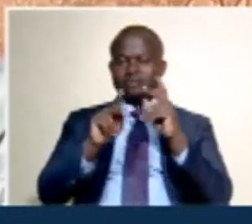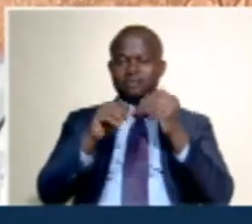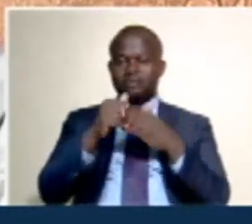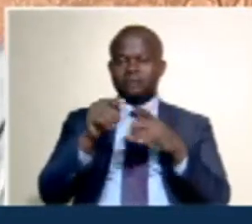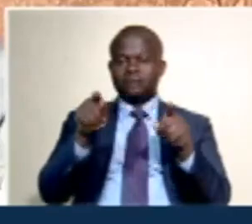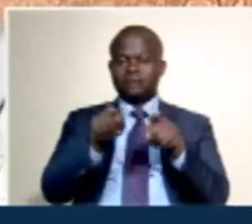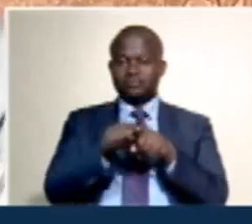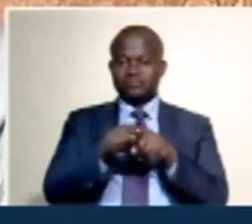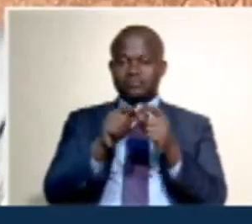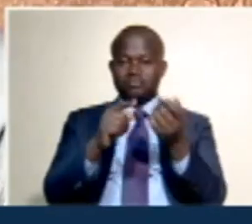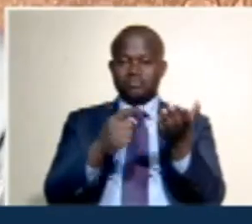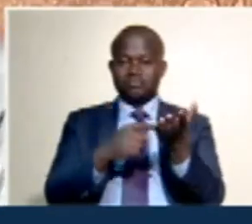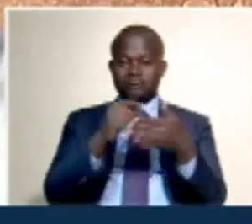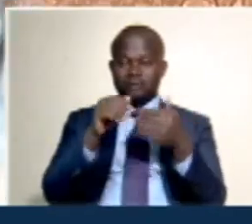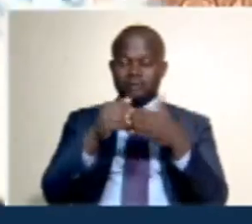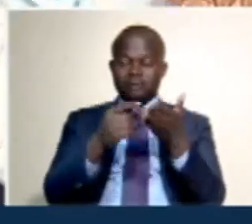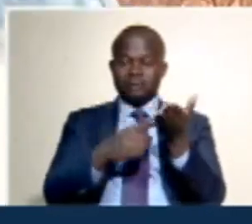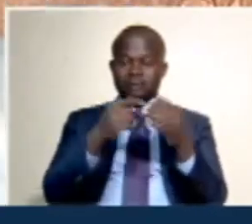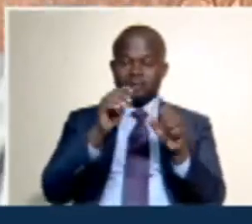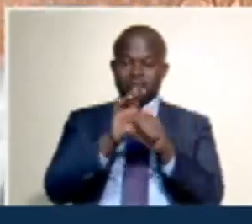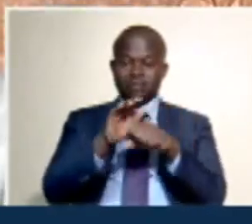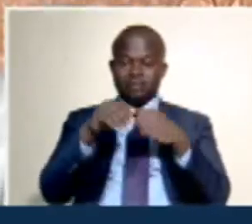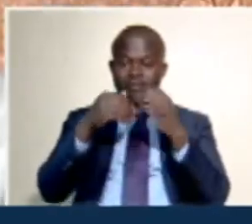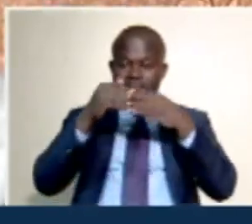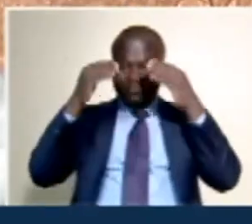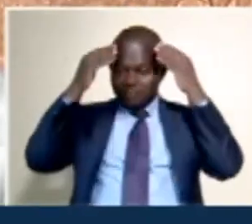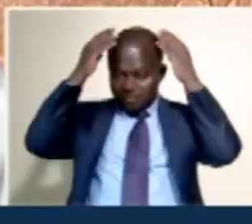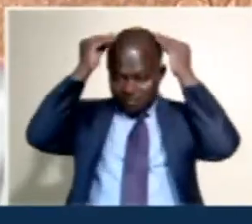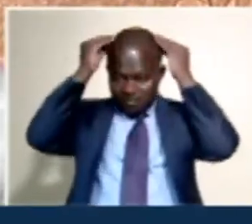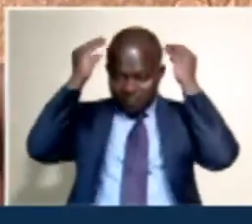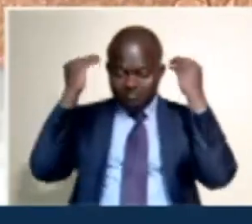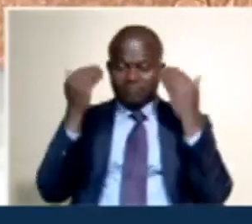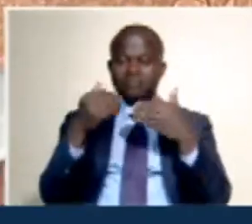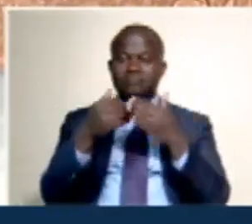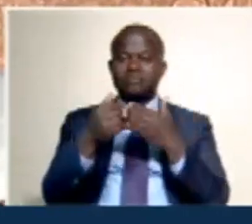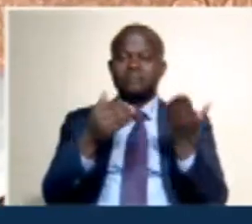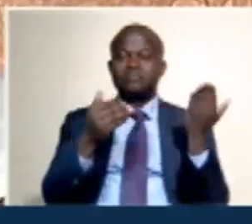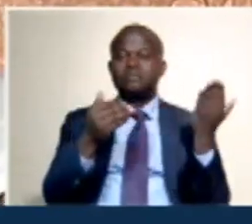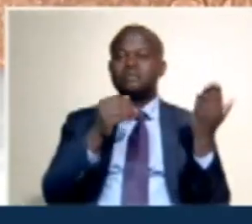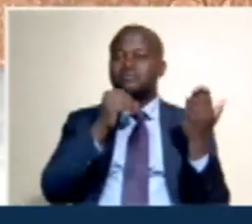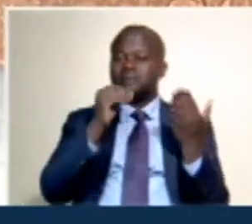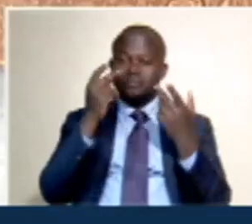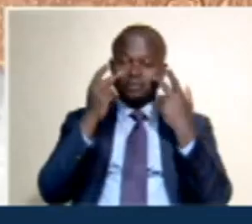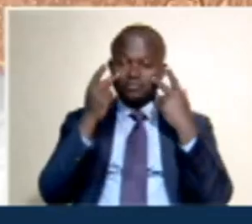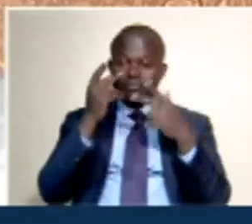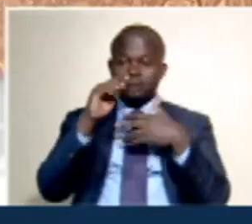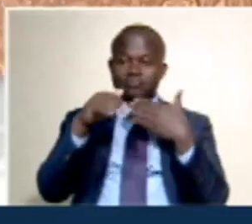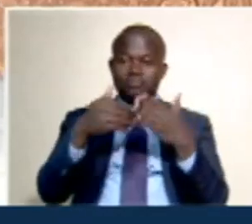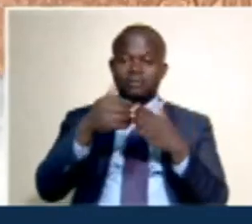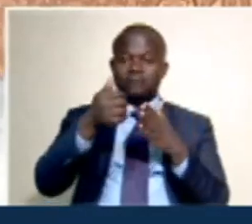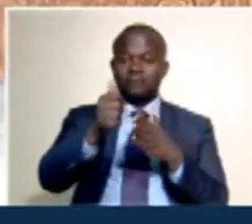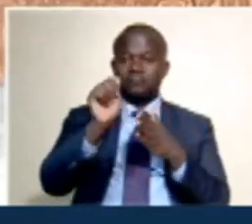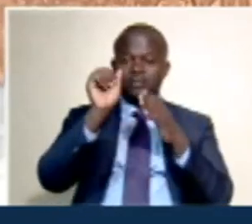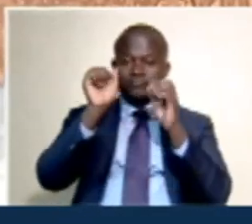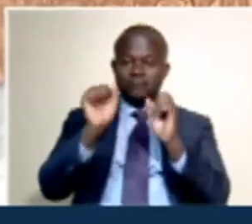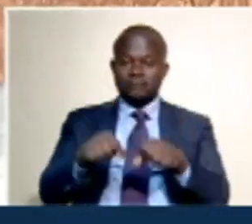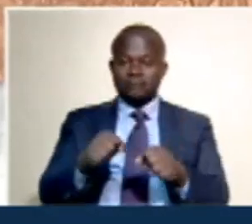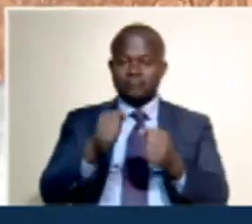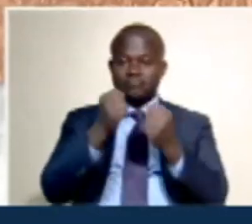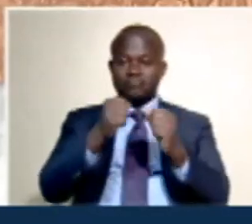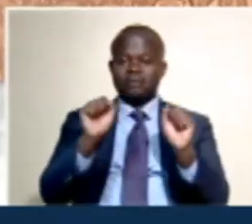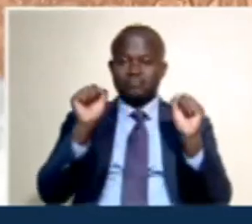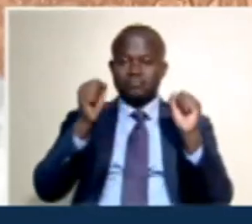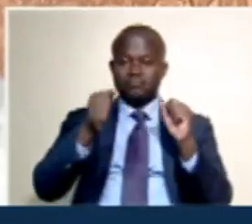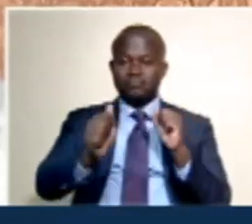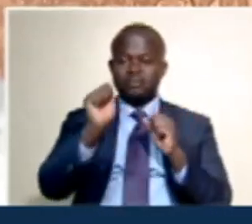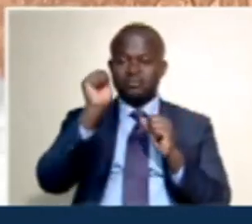naho batukura kona ninzobe cyane ariko bakagira imisatsi y'amarende ntabwo bakiriho mbona ntabona niba babashije kugira ngo baturokoraho